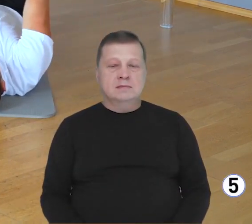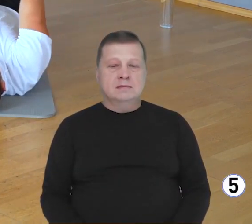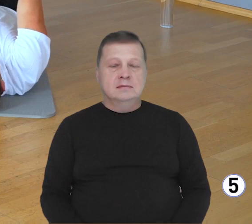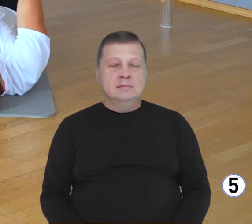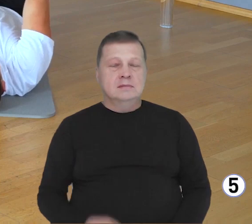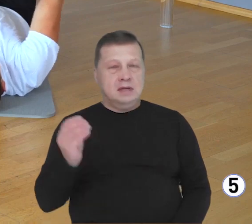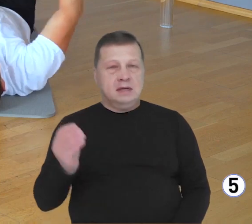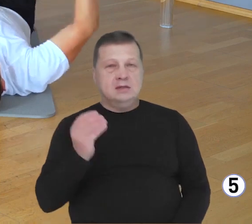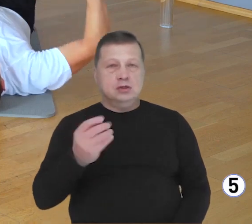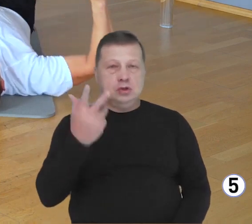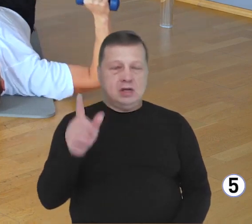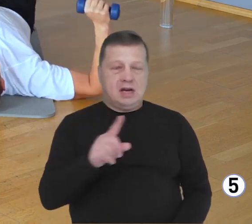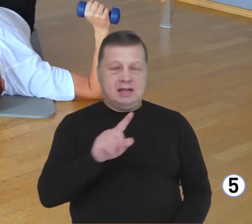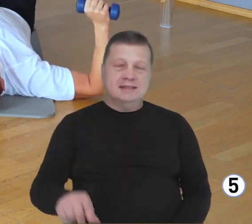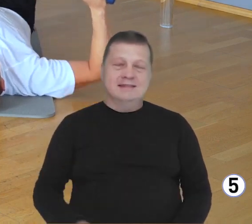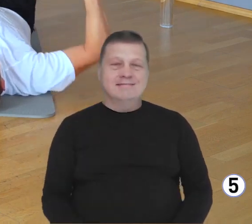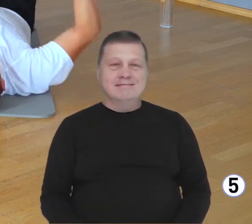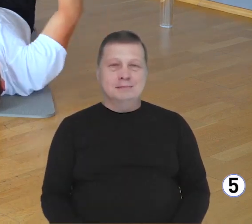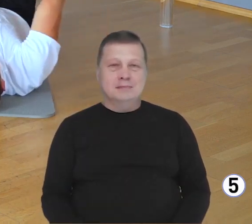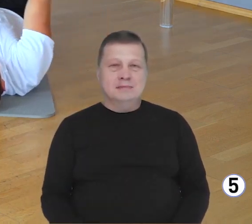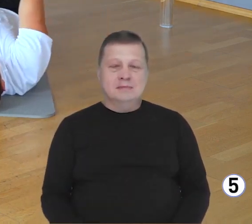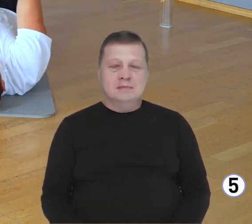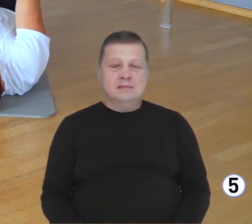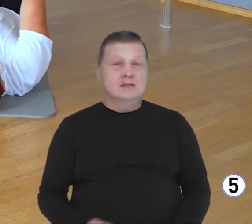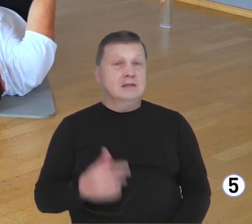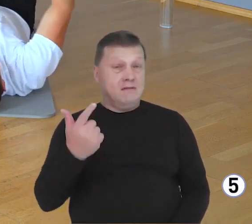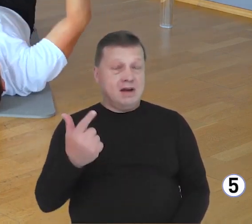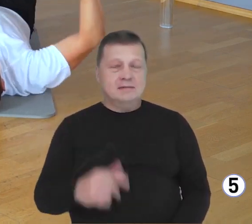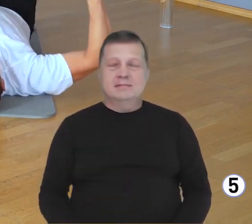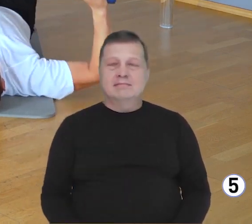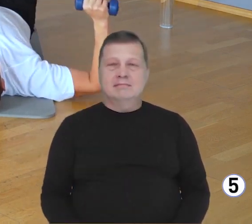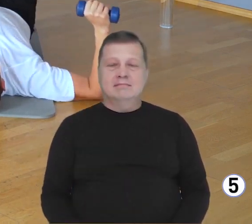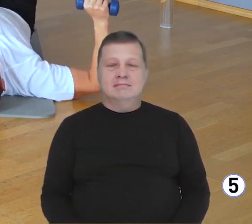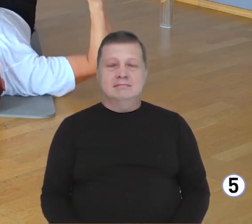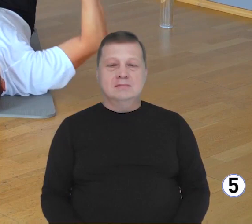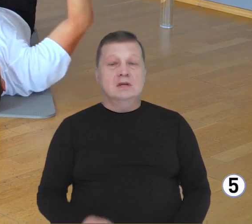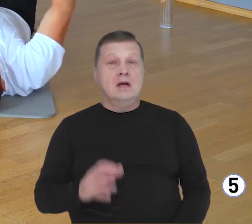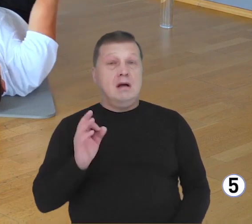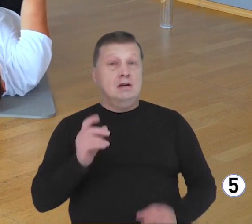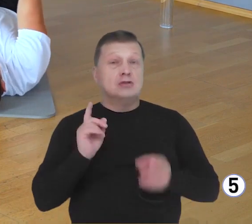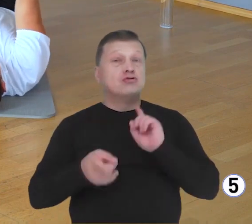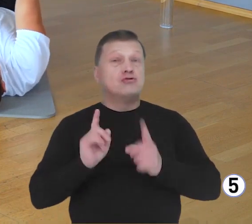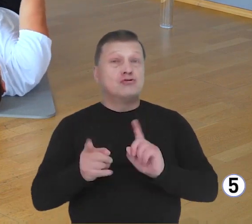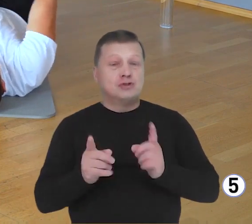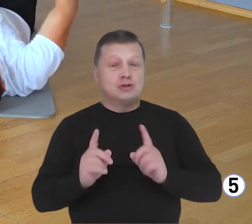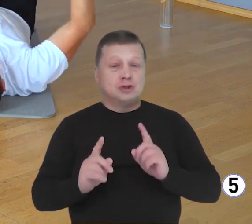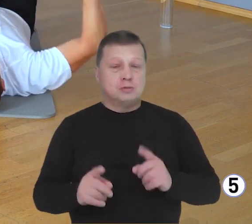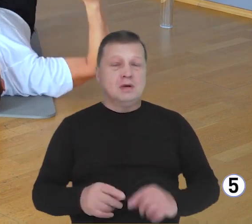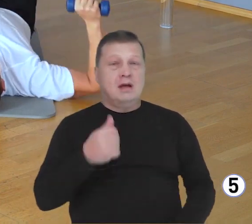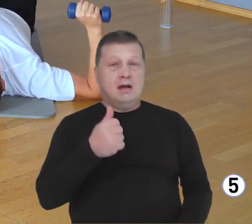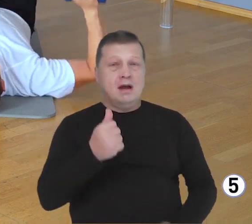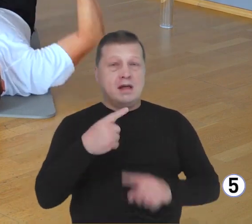Ćwiczenie. Jeszcze wykonujemy 3 razy. 2. I przyspieszamy